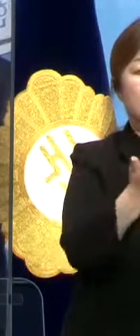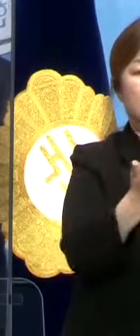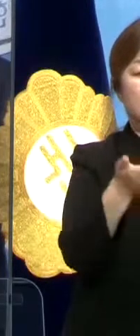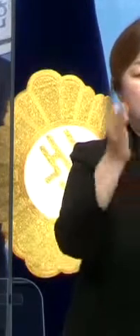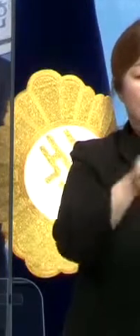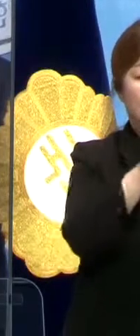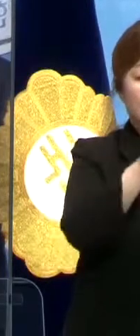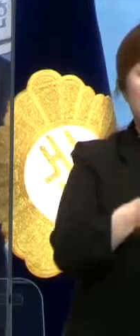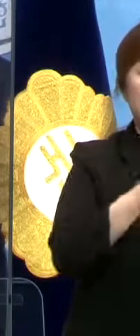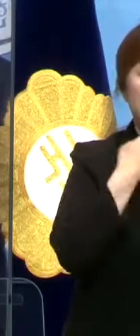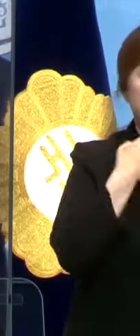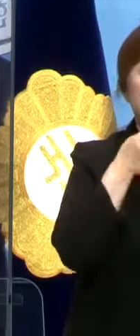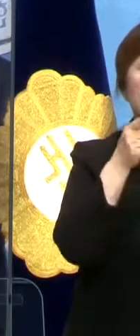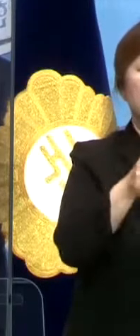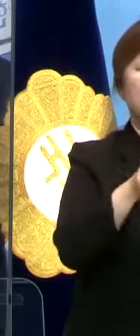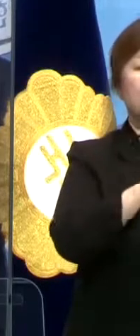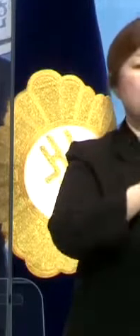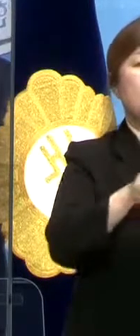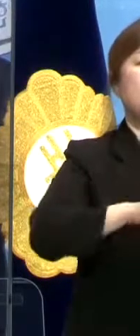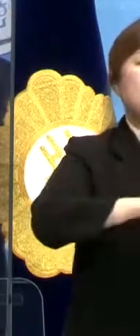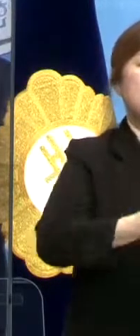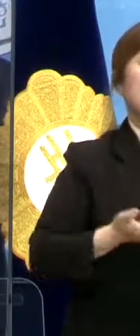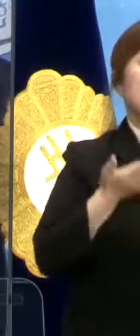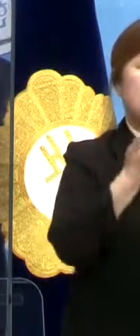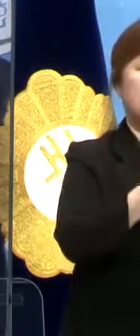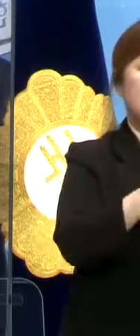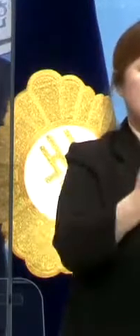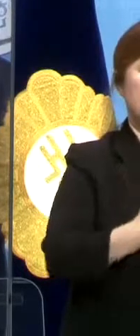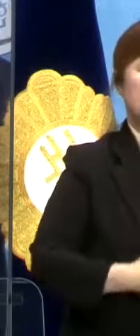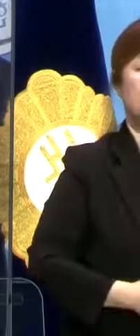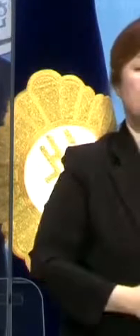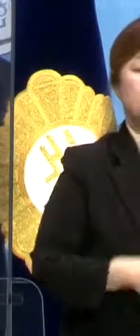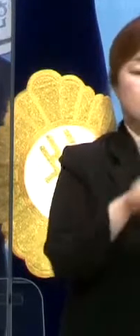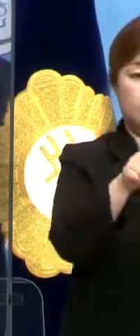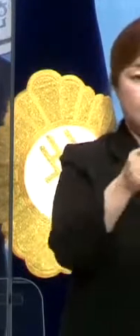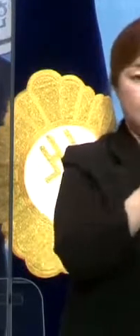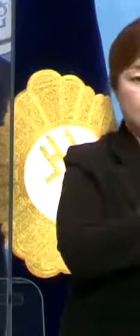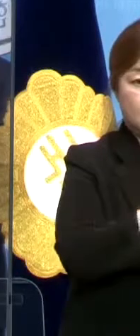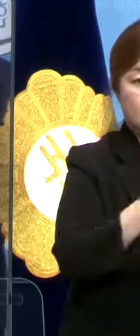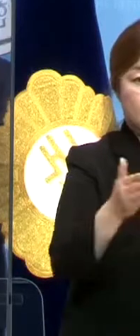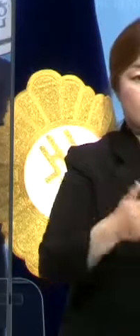안좋습니다 입 형사처벌 대상입니다 그래서